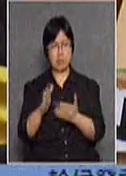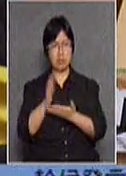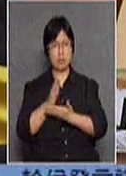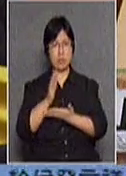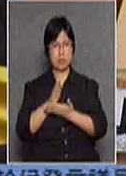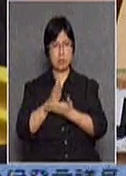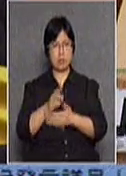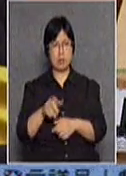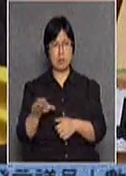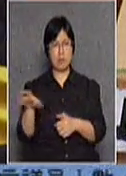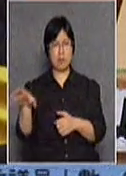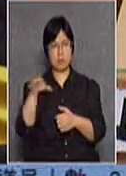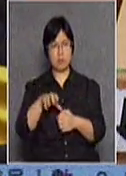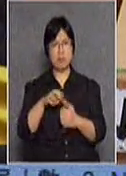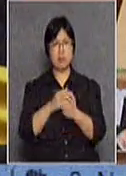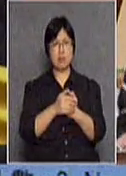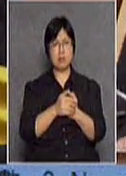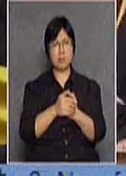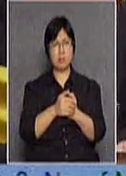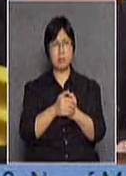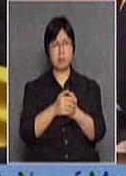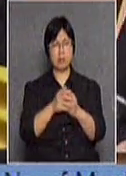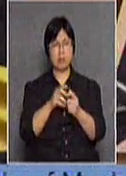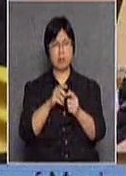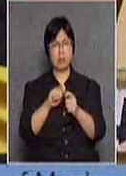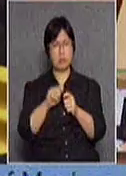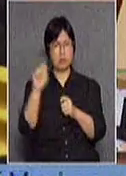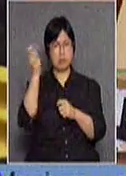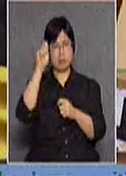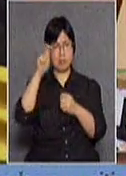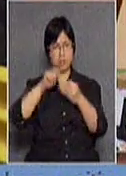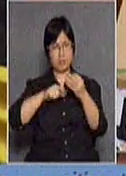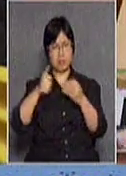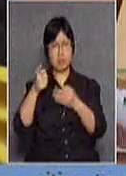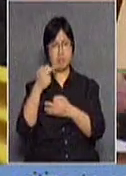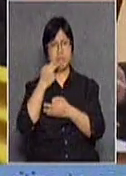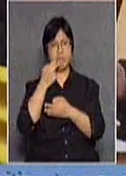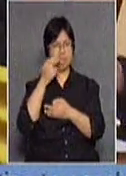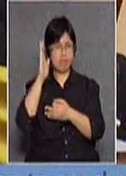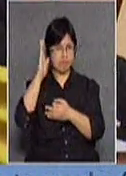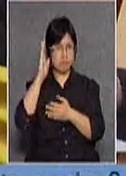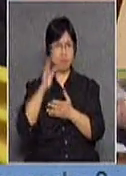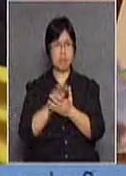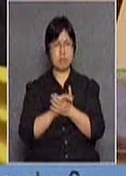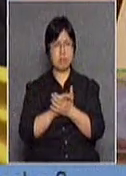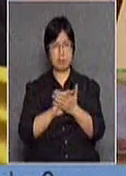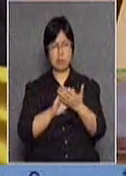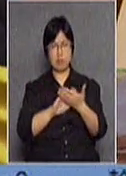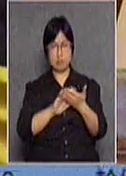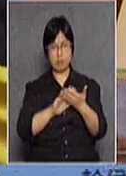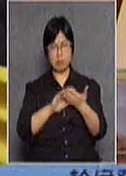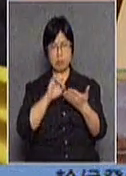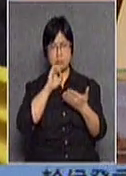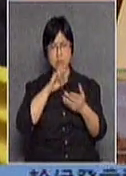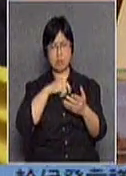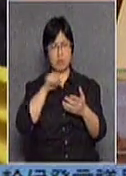我是引用回領隊這個謝廷俊的兄長謝志堅的一段的說話，我